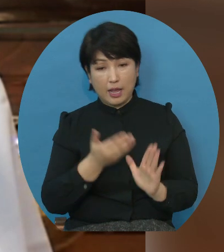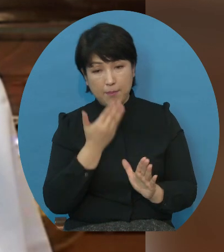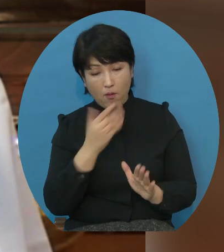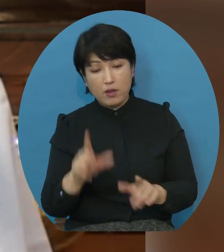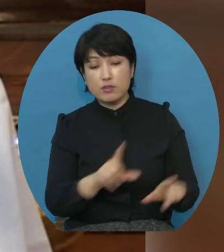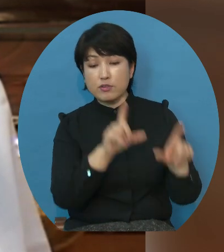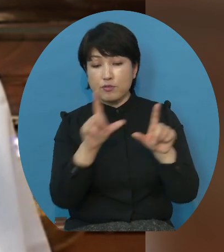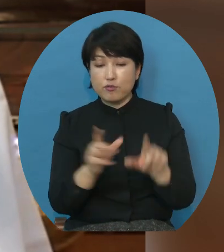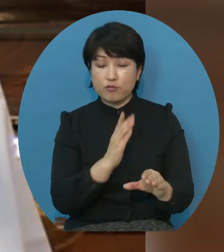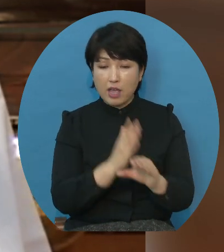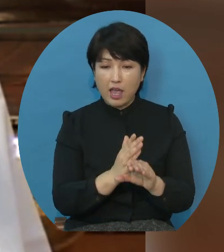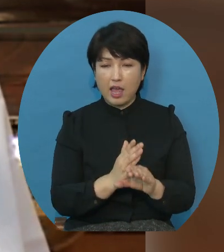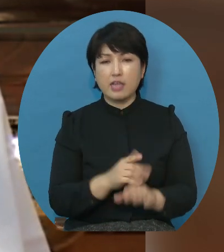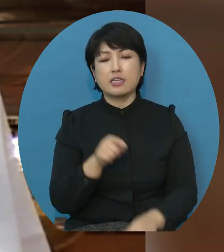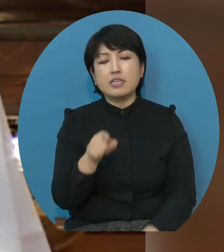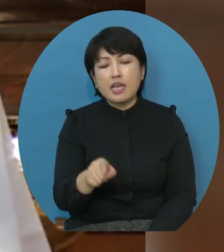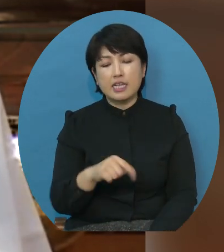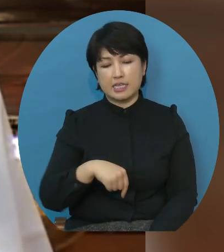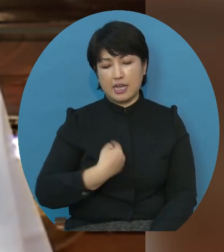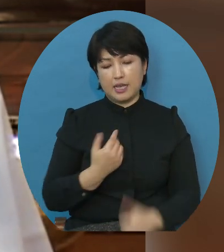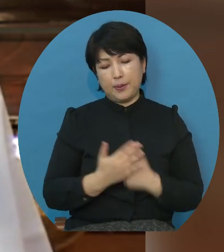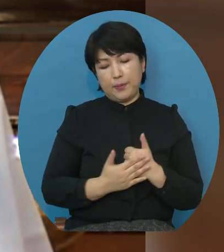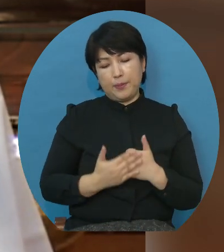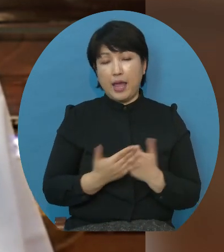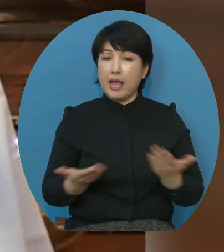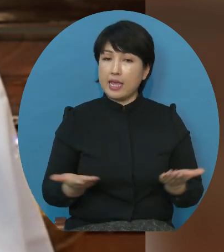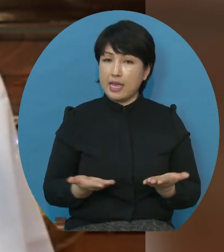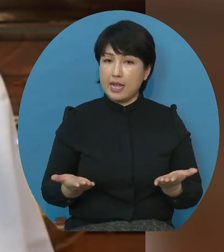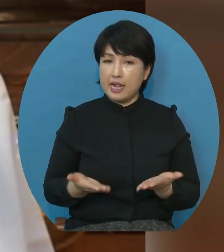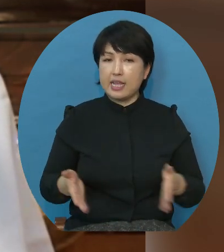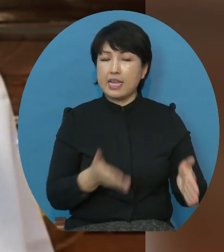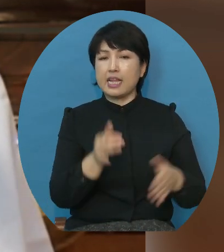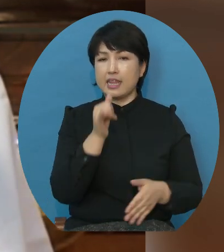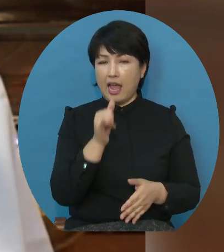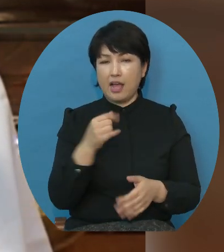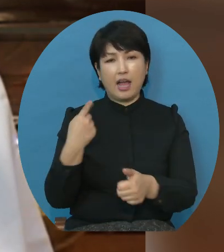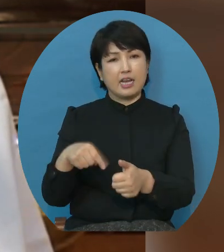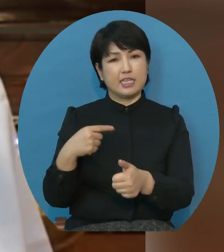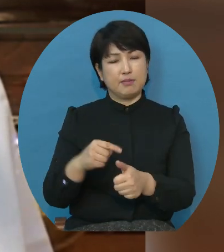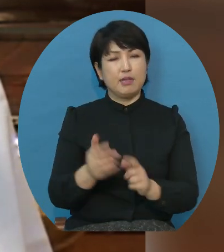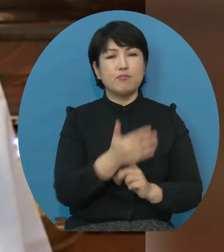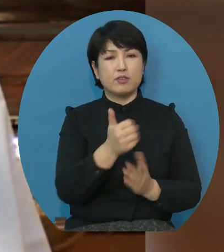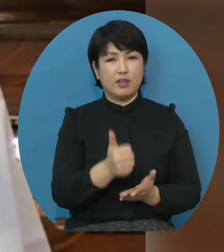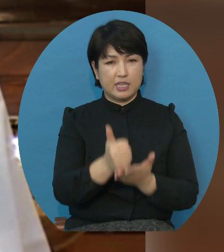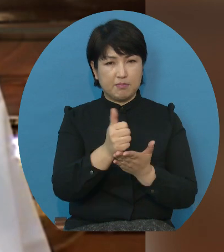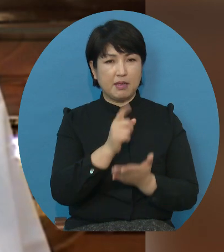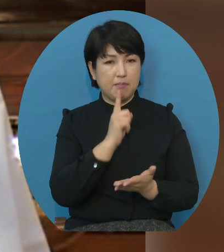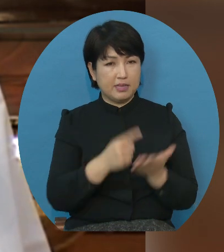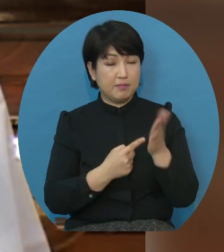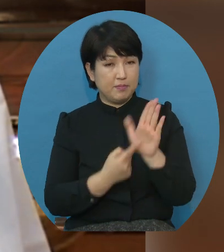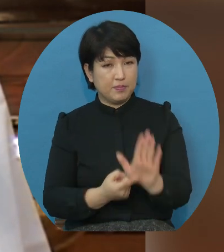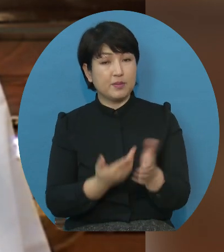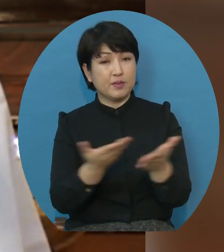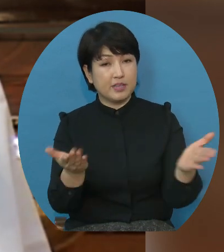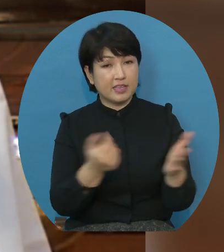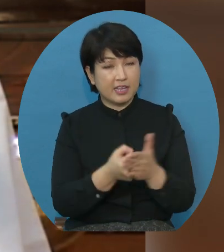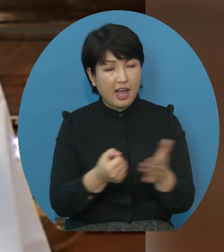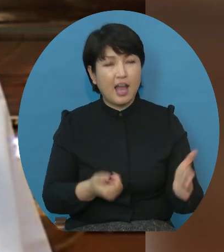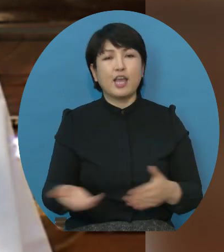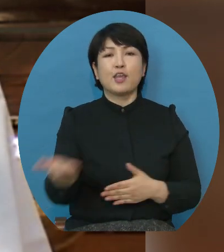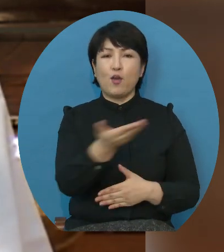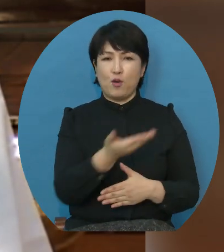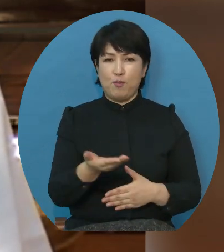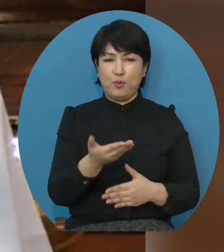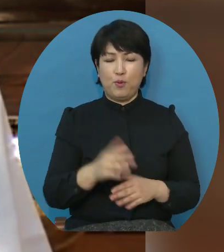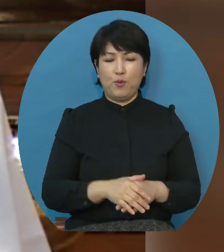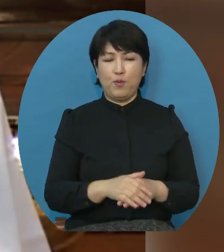삼성에서 그 창 자신을 위하는 길이 있다는거 이런 가르침을 부처님께서 펴 주셨으니 까